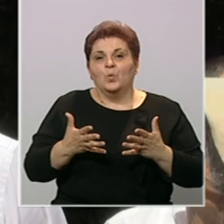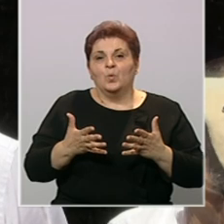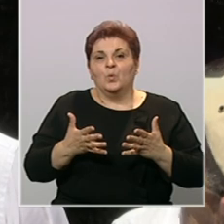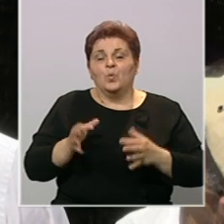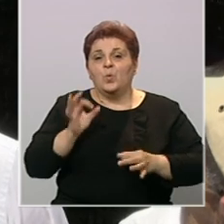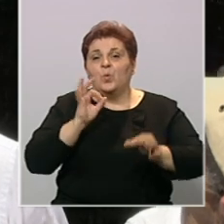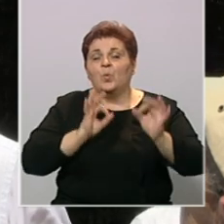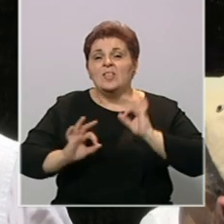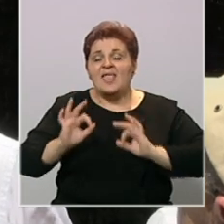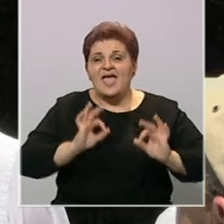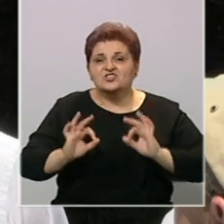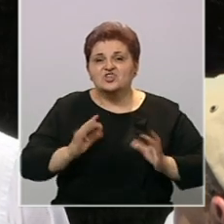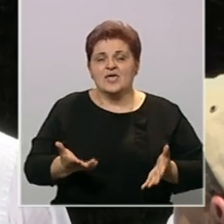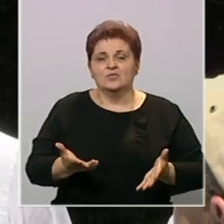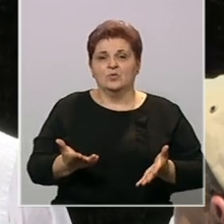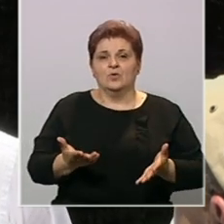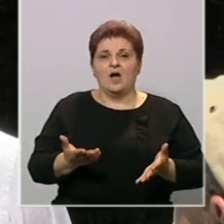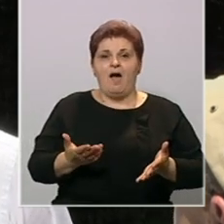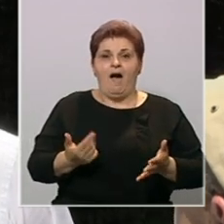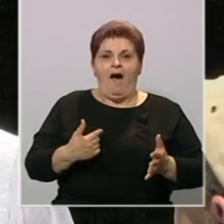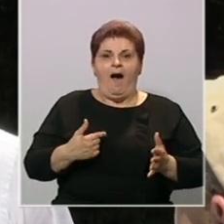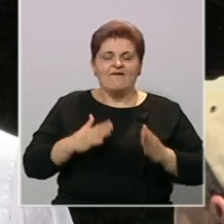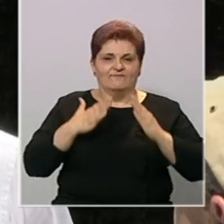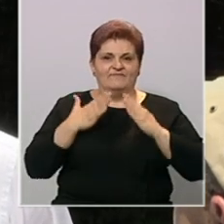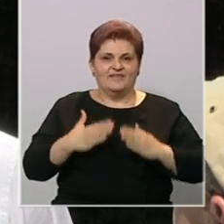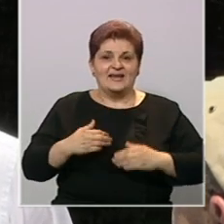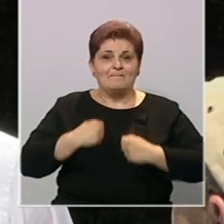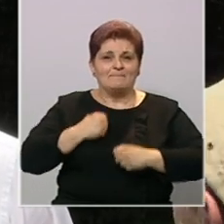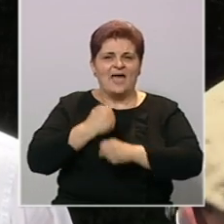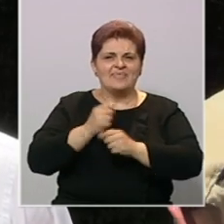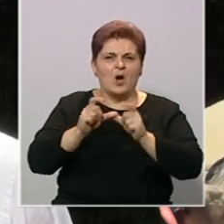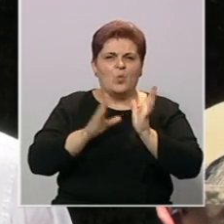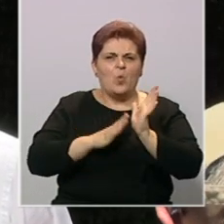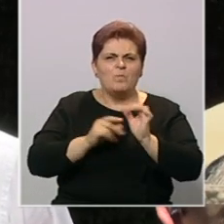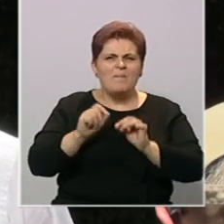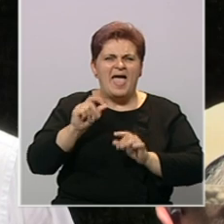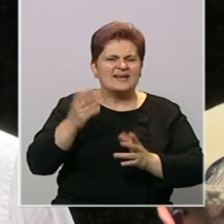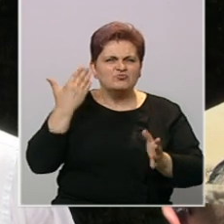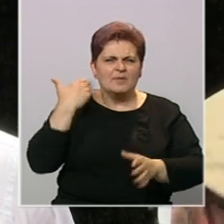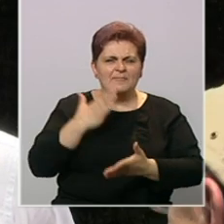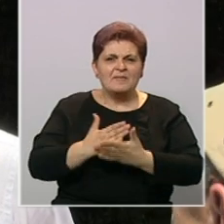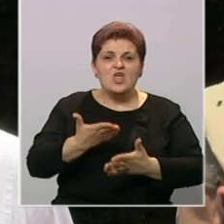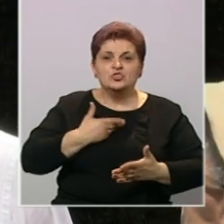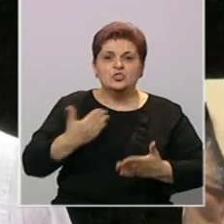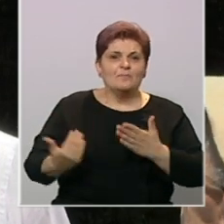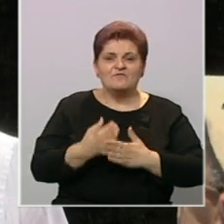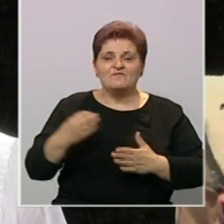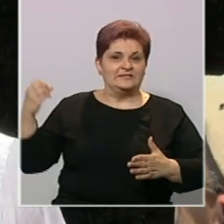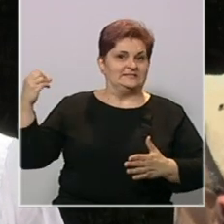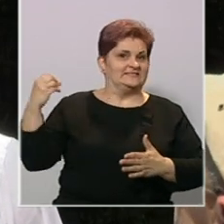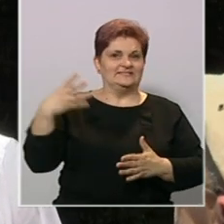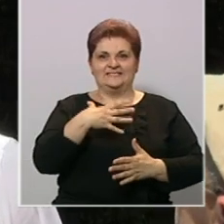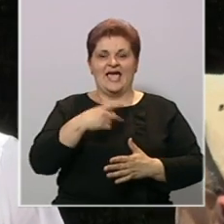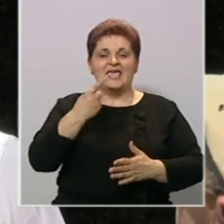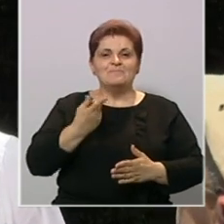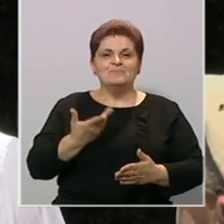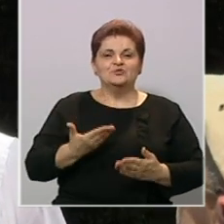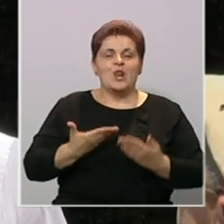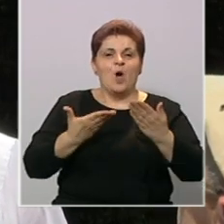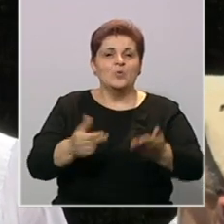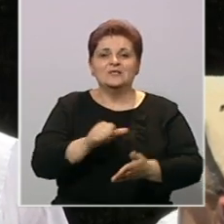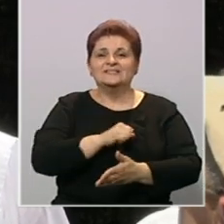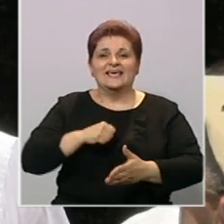lječilične svrhe, a ne sumnjam da će Banja Guber, kao što je nekad bila, dobiti jedan novi sjaj i da će biti na usluzi